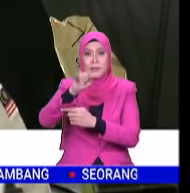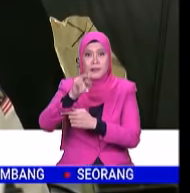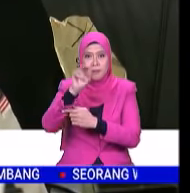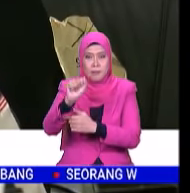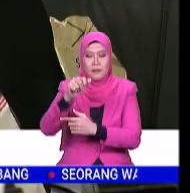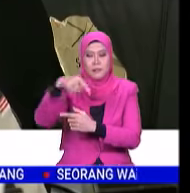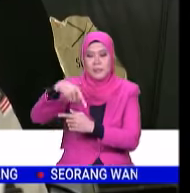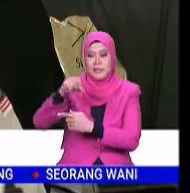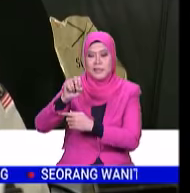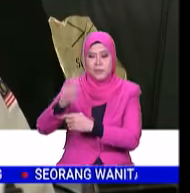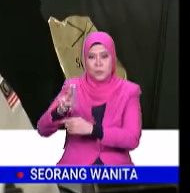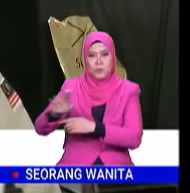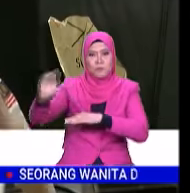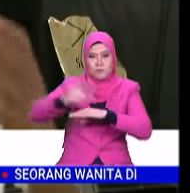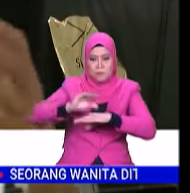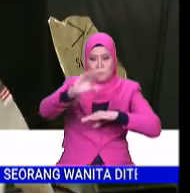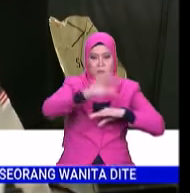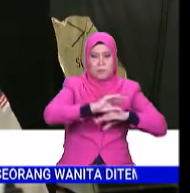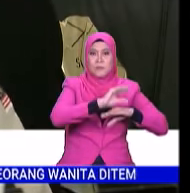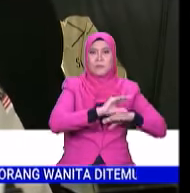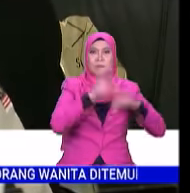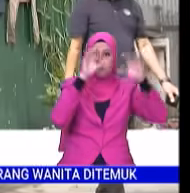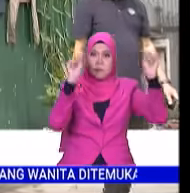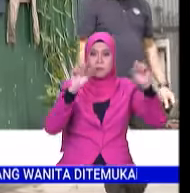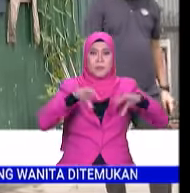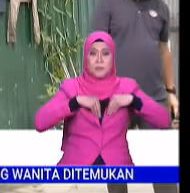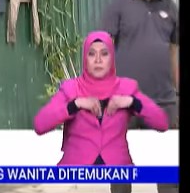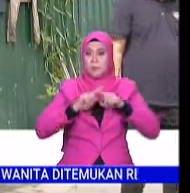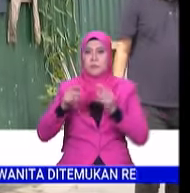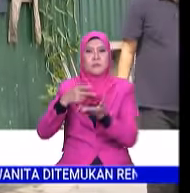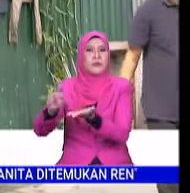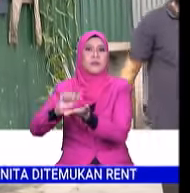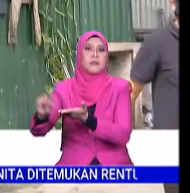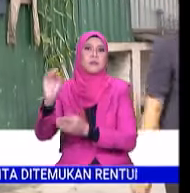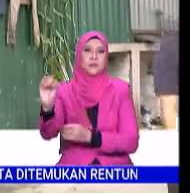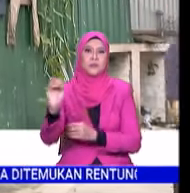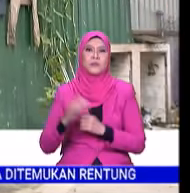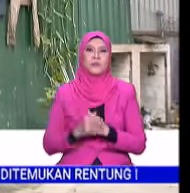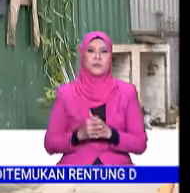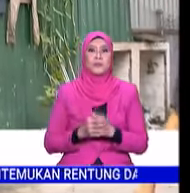PSU, program subsidi upah, insentif daripada kerajaan. Setakat hari ini,